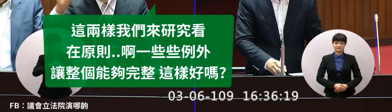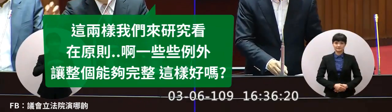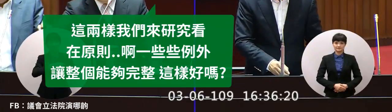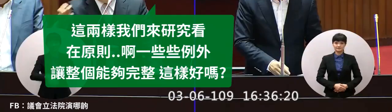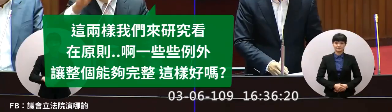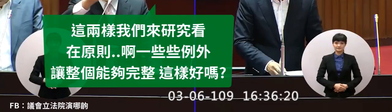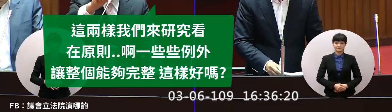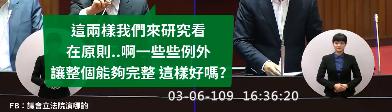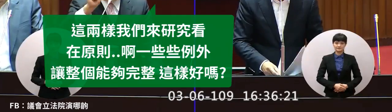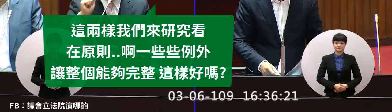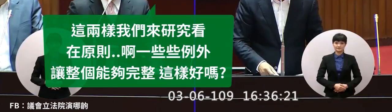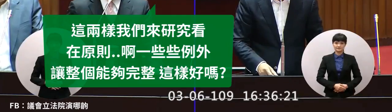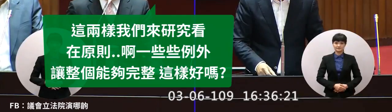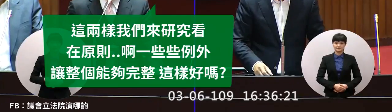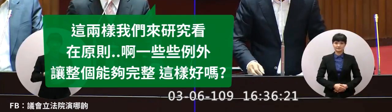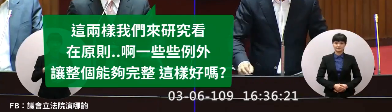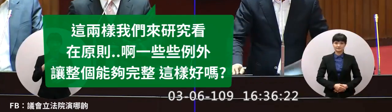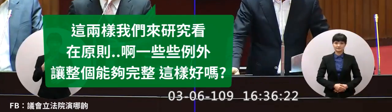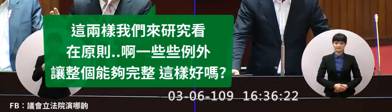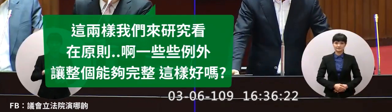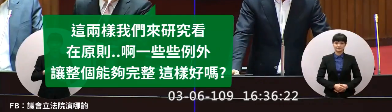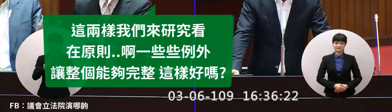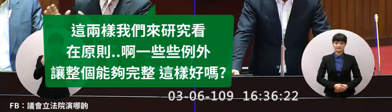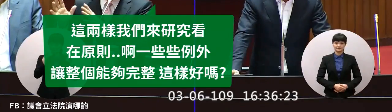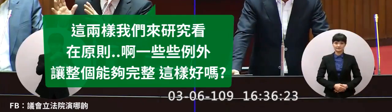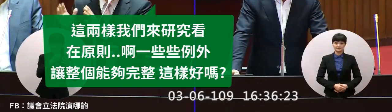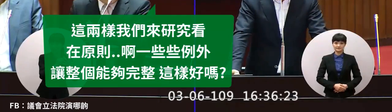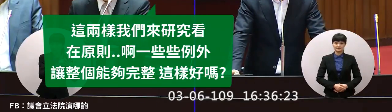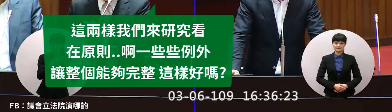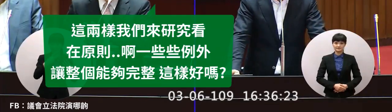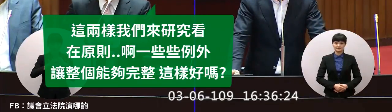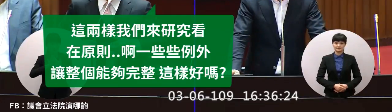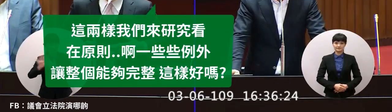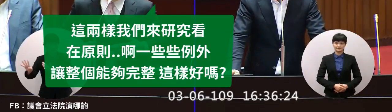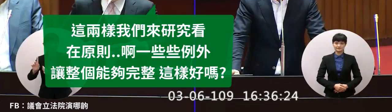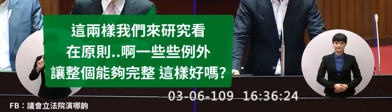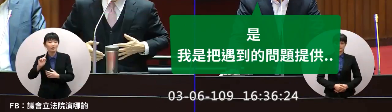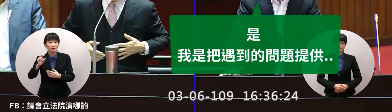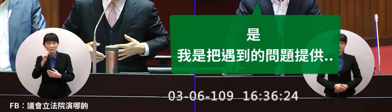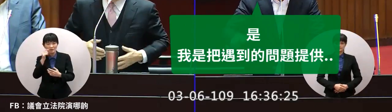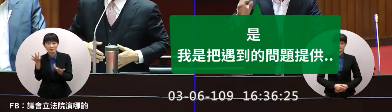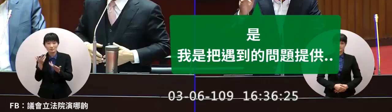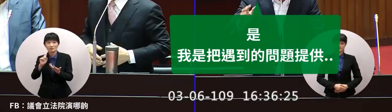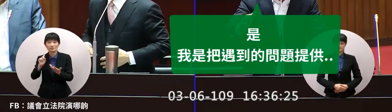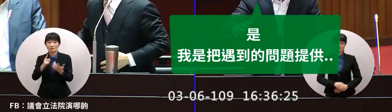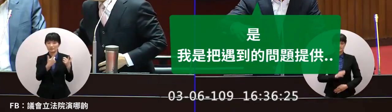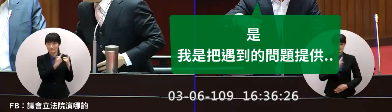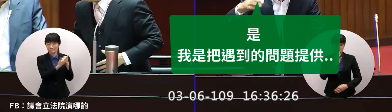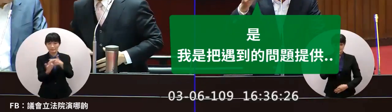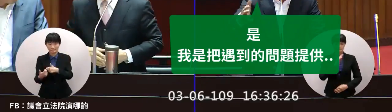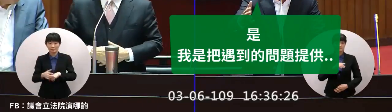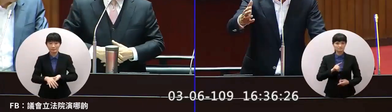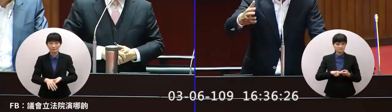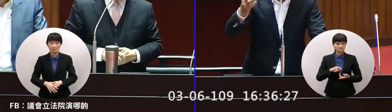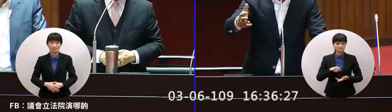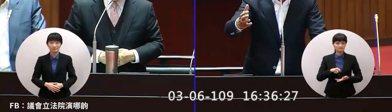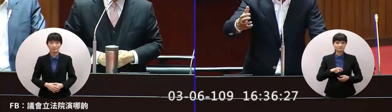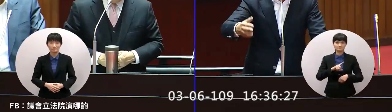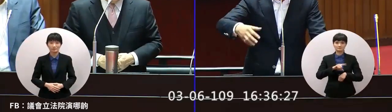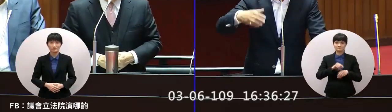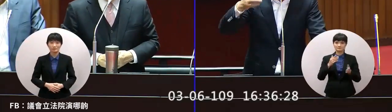看，伫原则啊，一撮例外，互几个会当完整，安尼好无？ 是，我是甲拄着问题提。